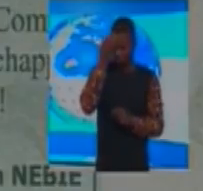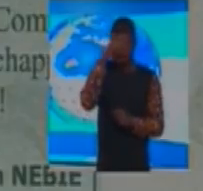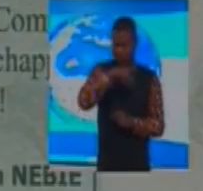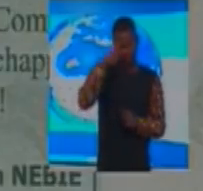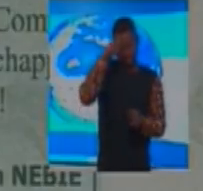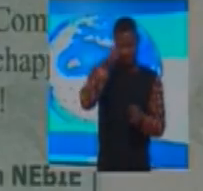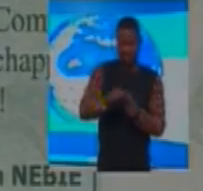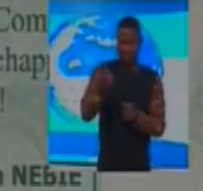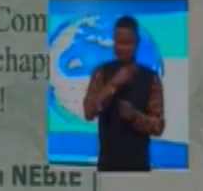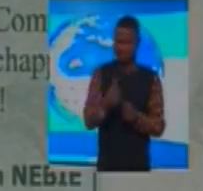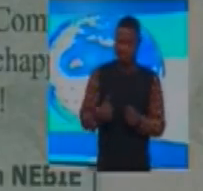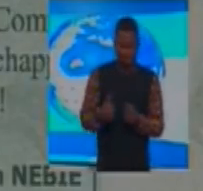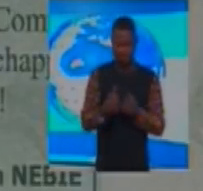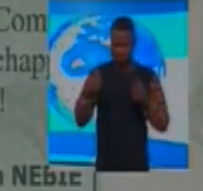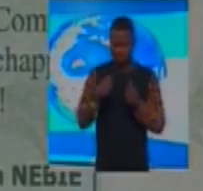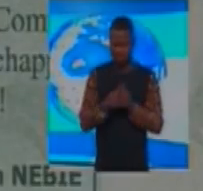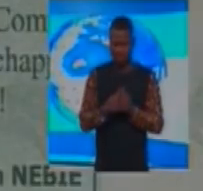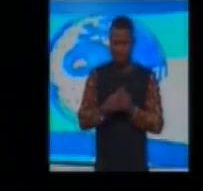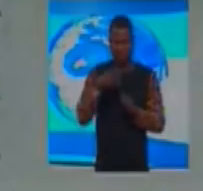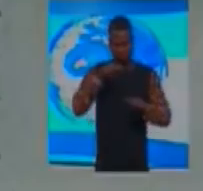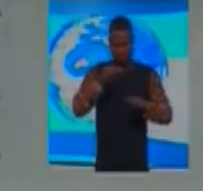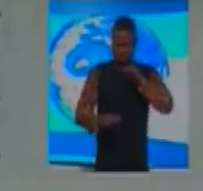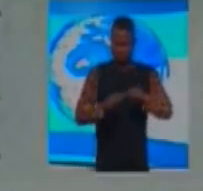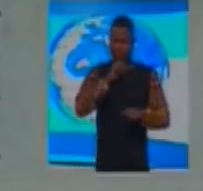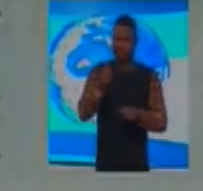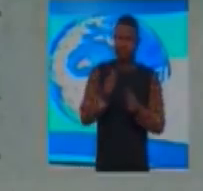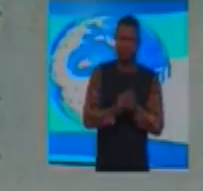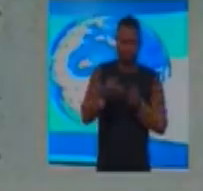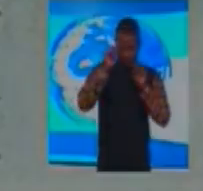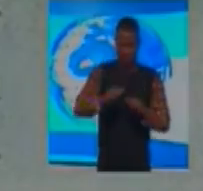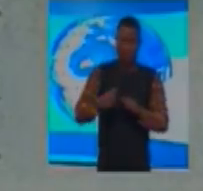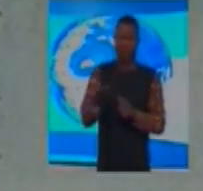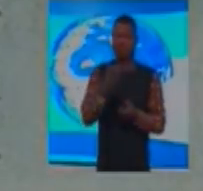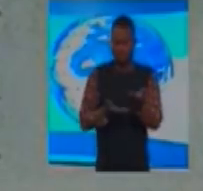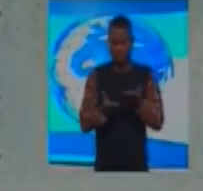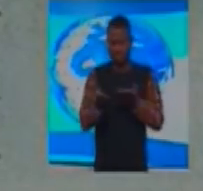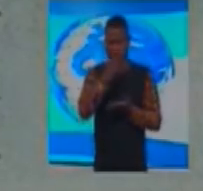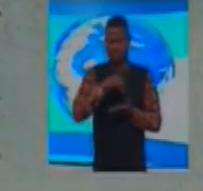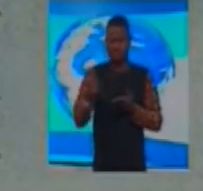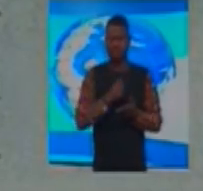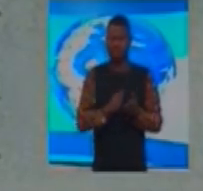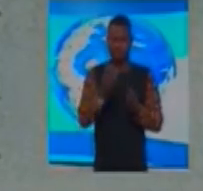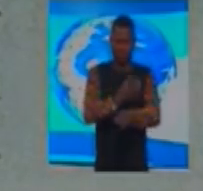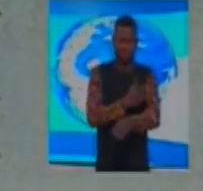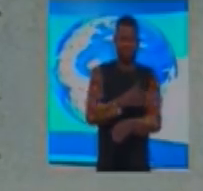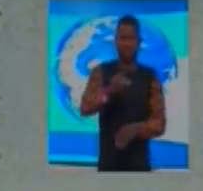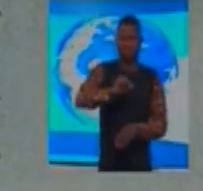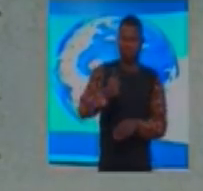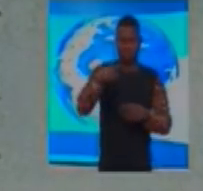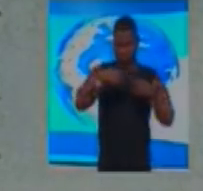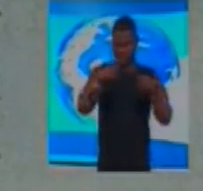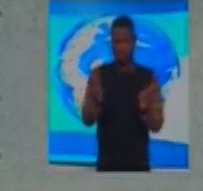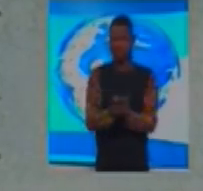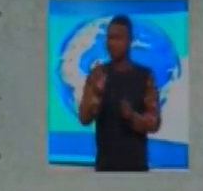inhumaines ne se font pas de doute sur le sort du malfaiteur. Et cela pourrait servir de leçon à d'autres groupes armés qui continuent de semer la terreur au